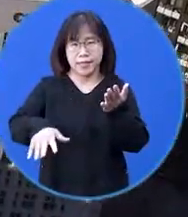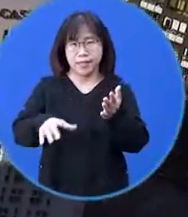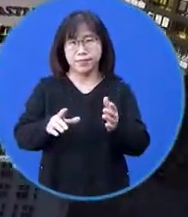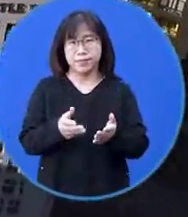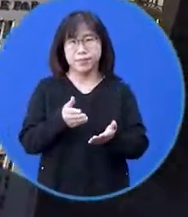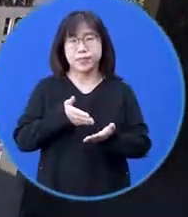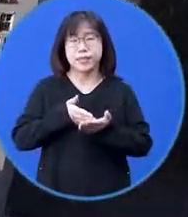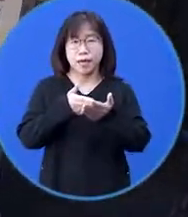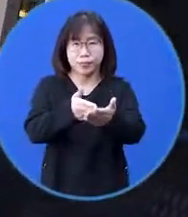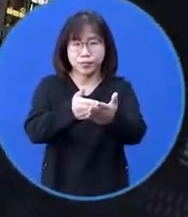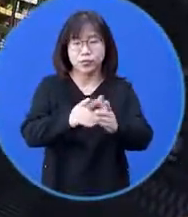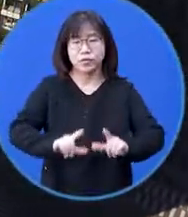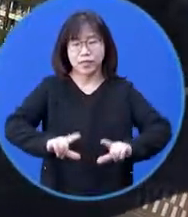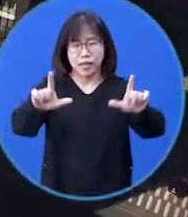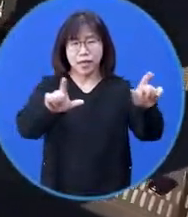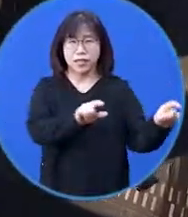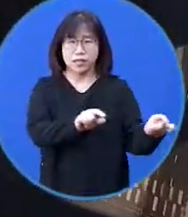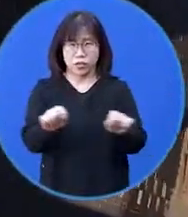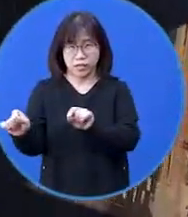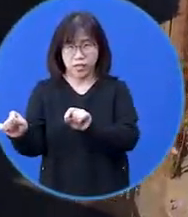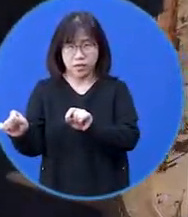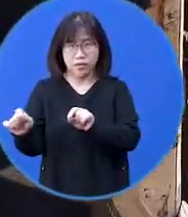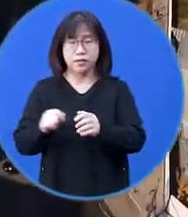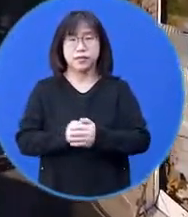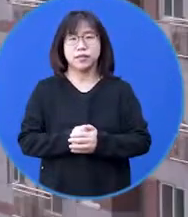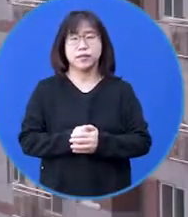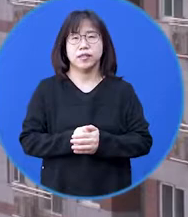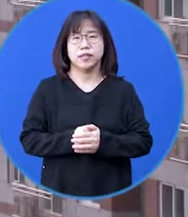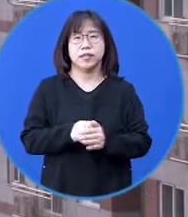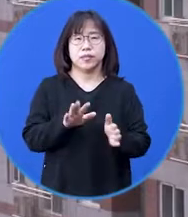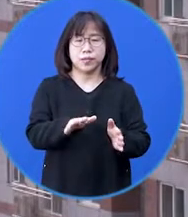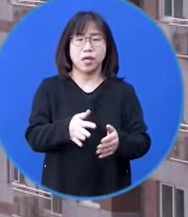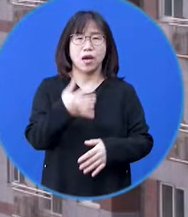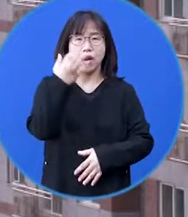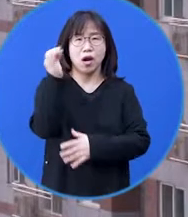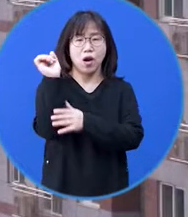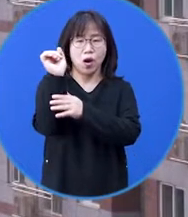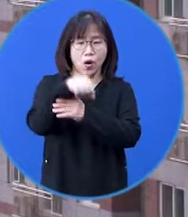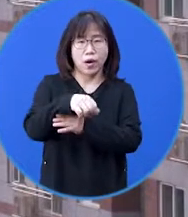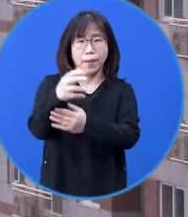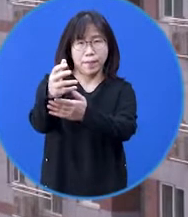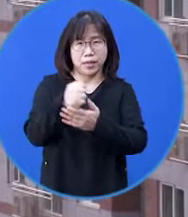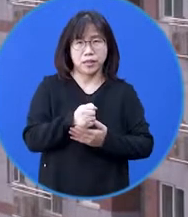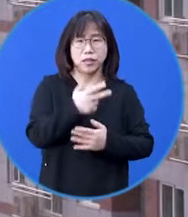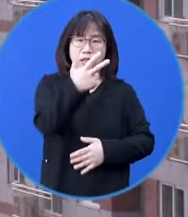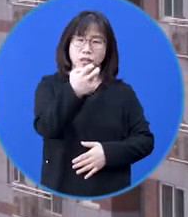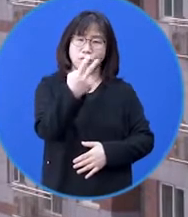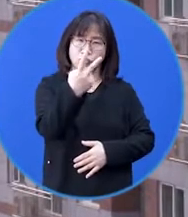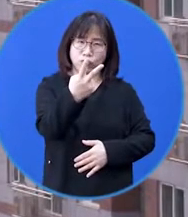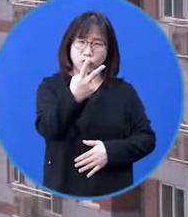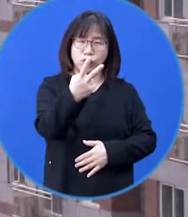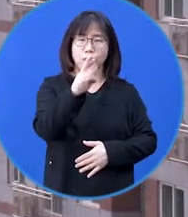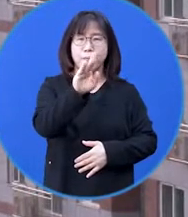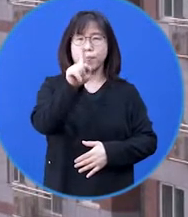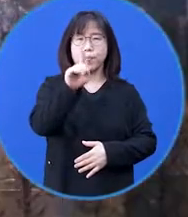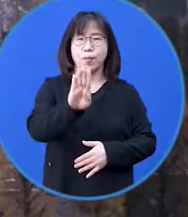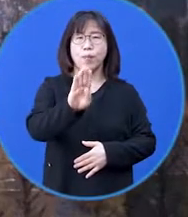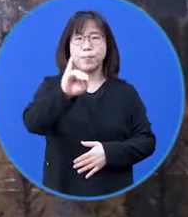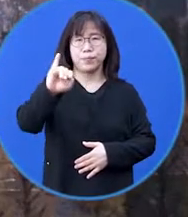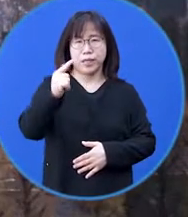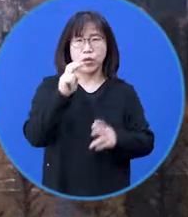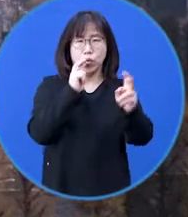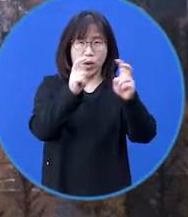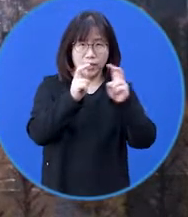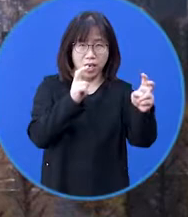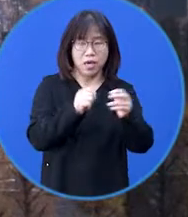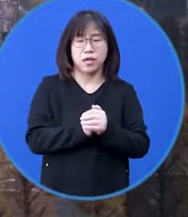소득세 연장 대상은 강서 세무서에서 납부 기한 연장을 승인받은 72개 법인과 특별 재난 구역으로